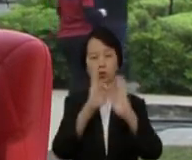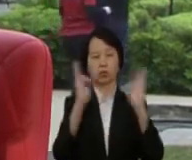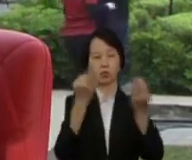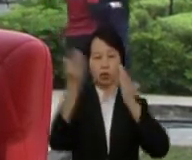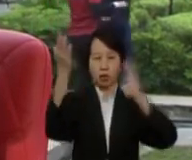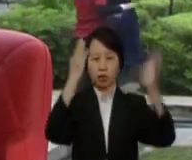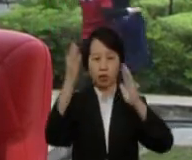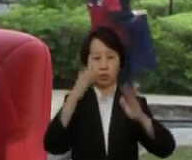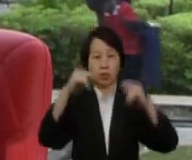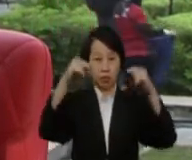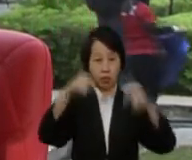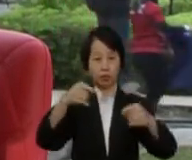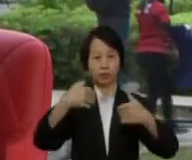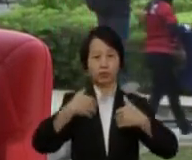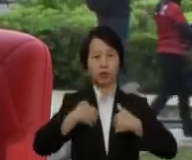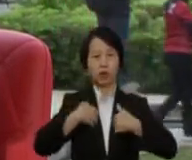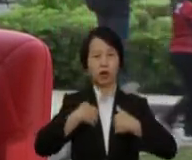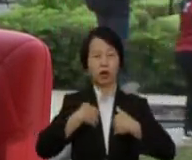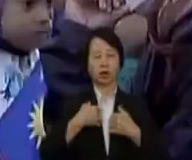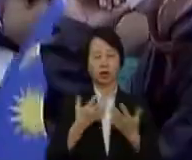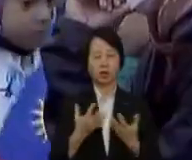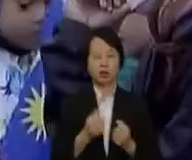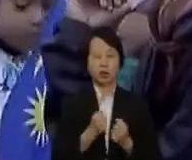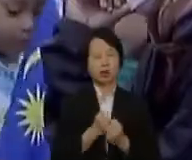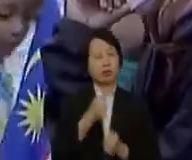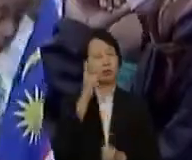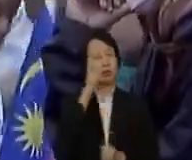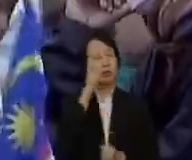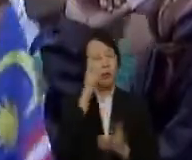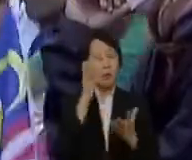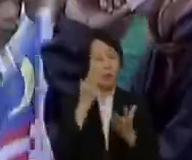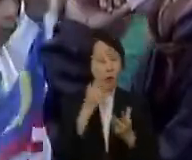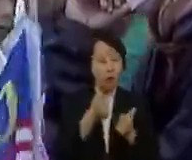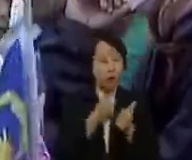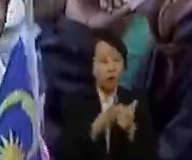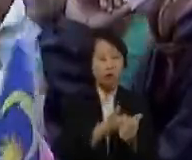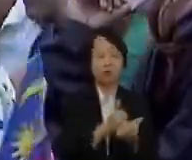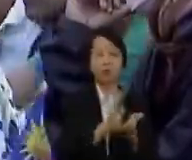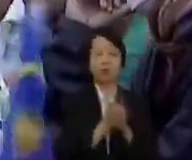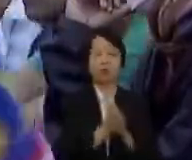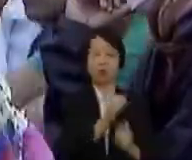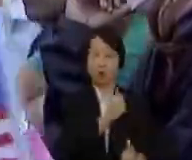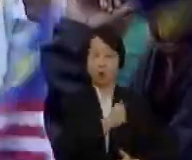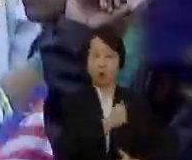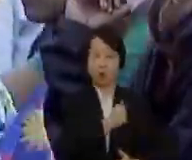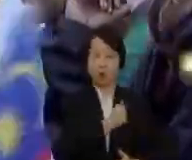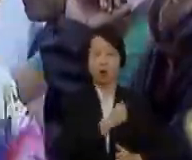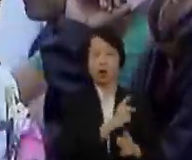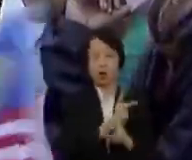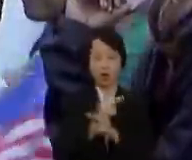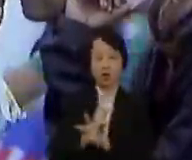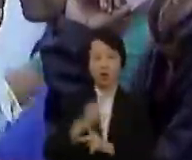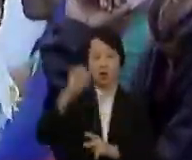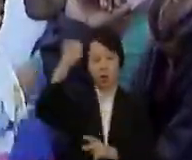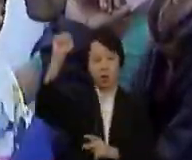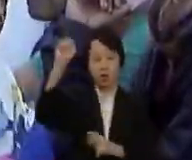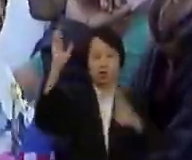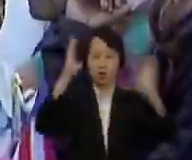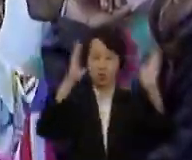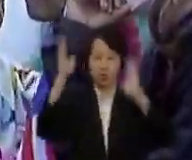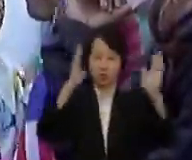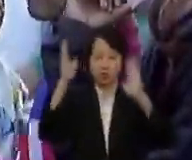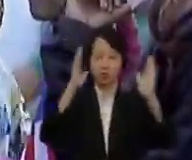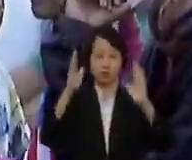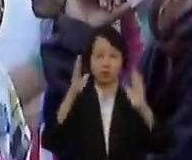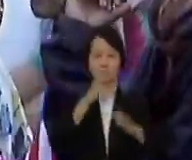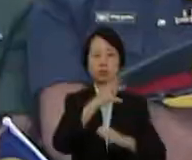yang berada di sini, ada yang terinspirasi untuk menjadi wira negara. Betul. Yang akan menjaga kedaulatan dan keamanan tanah